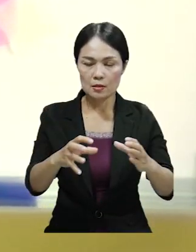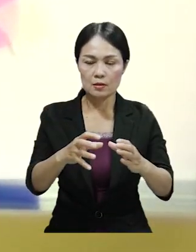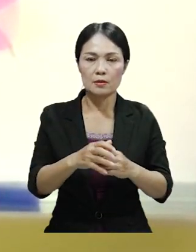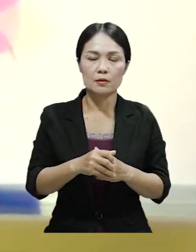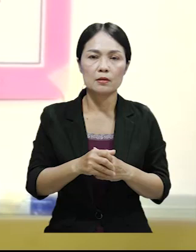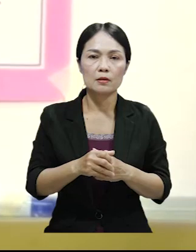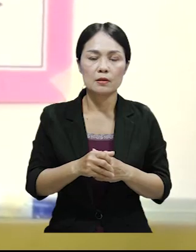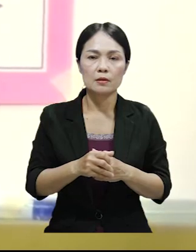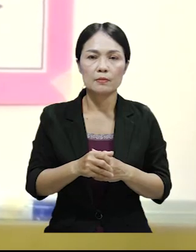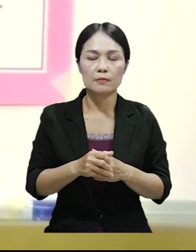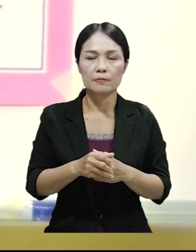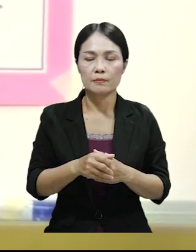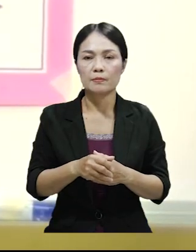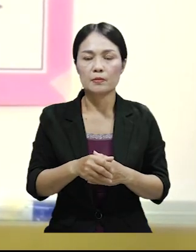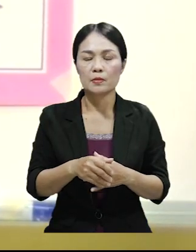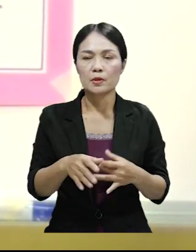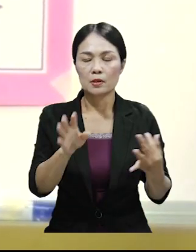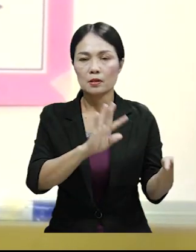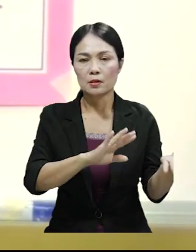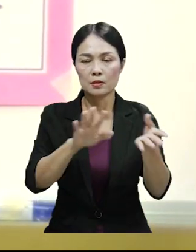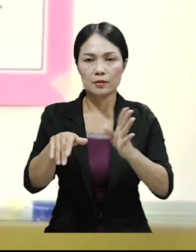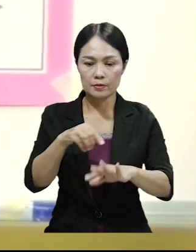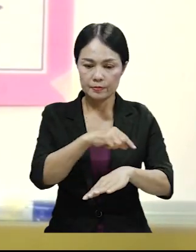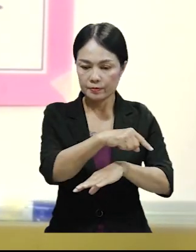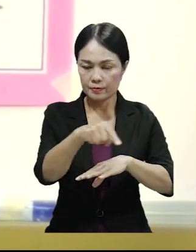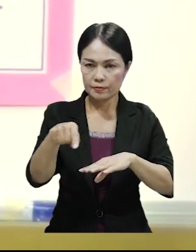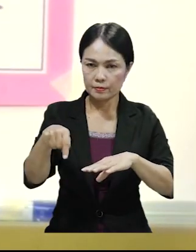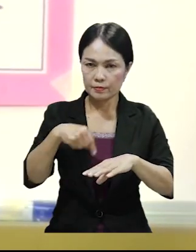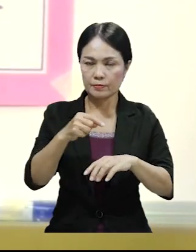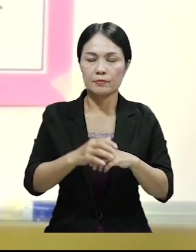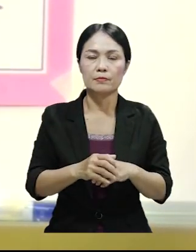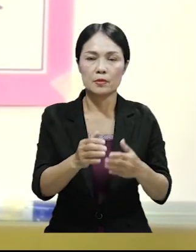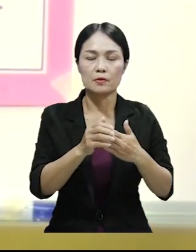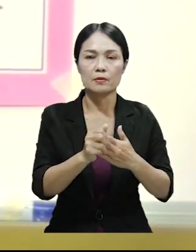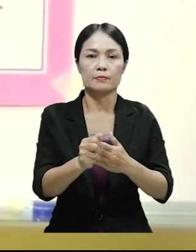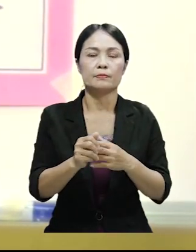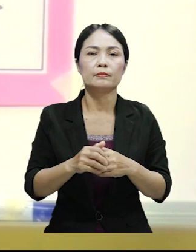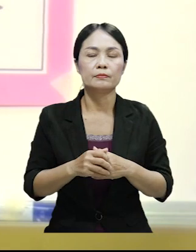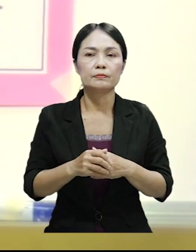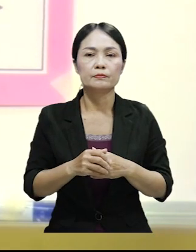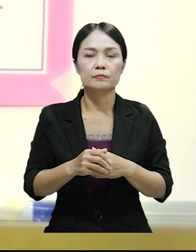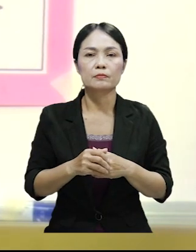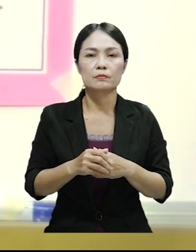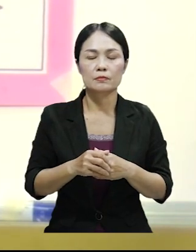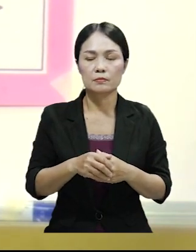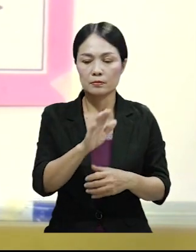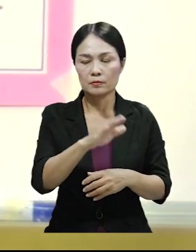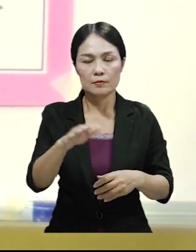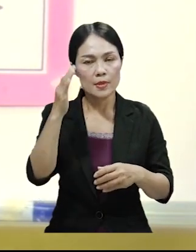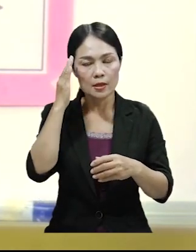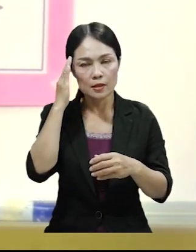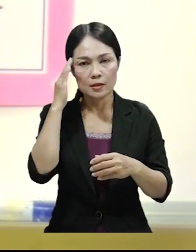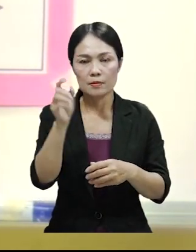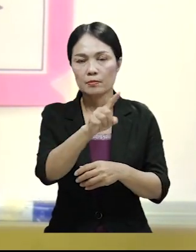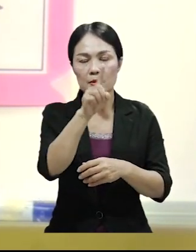ពុងតែរាំវង្សចឹងហ៎កូនគាត់កំពុងតែនាំគ្នារាំវង្សចុះកូនទាំងអស់គ្នាដឹងអ